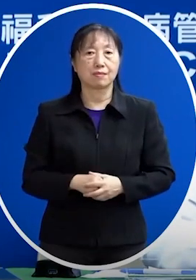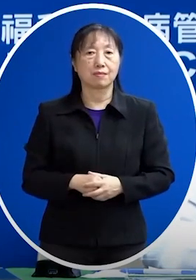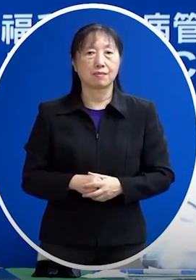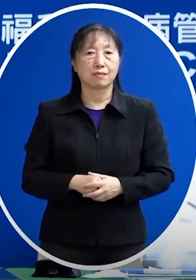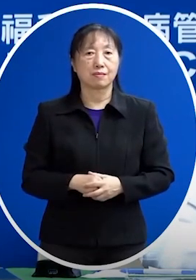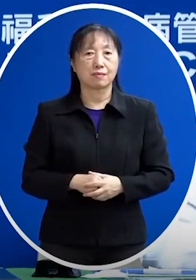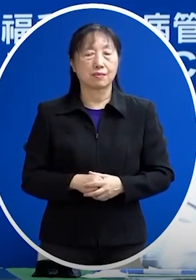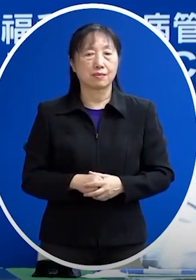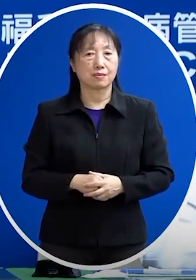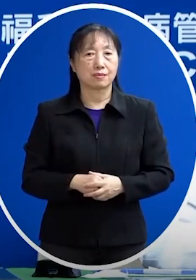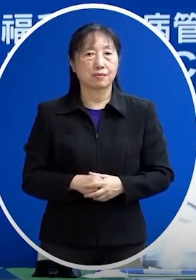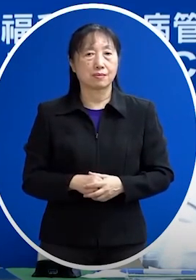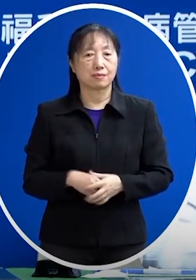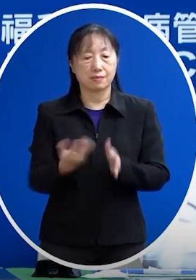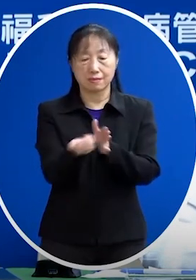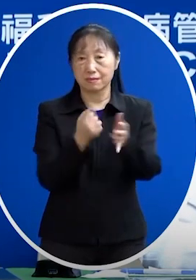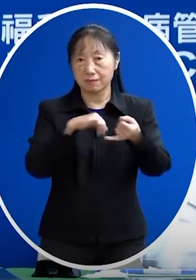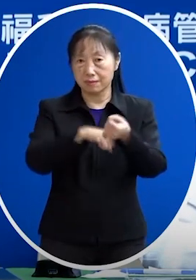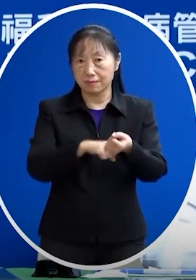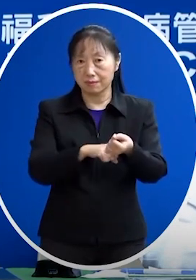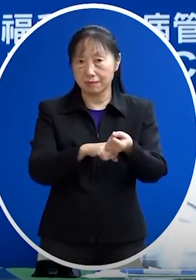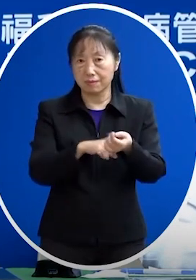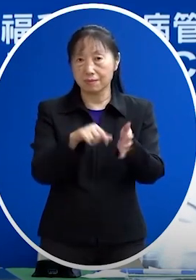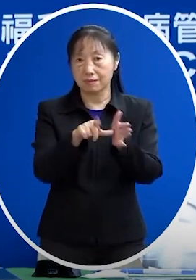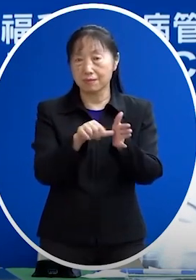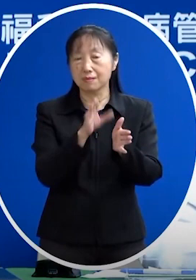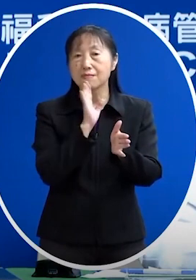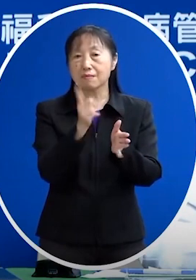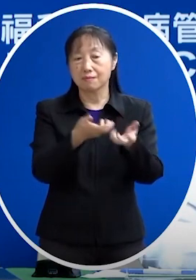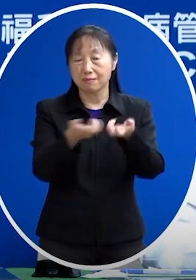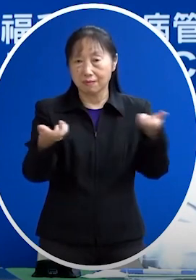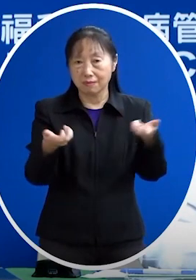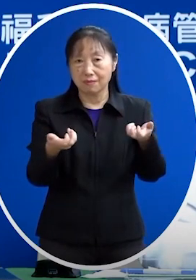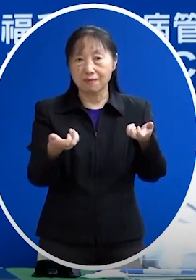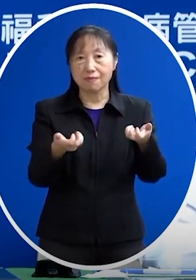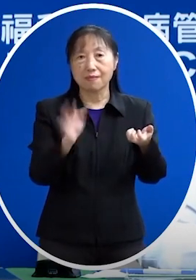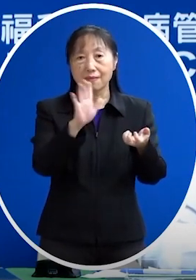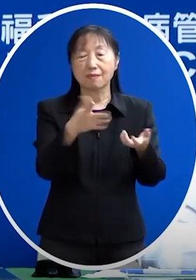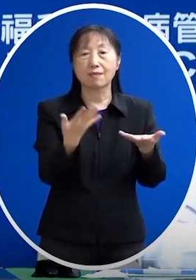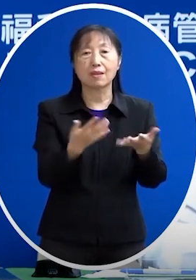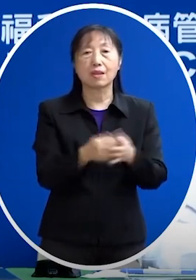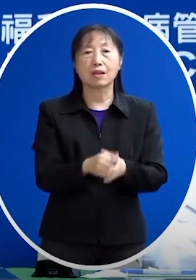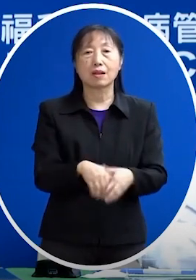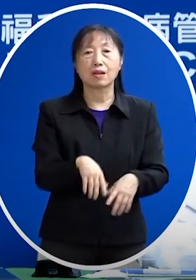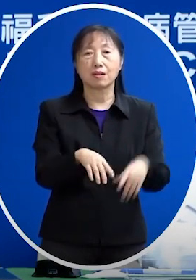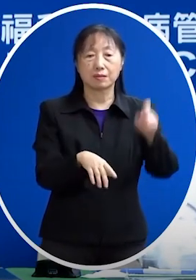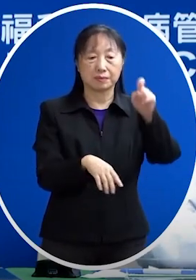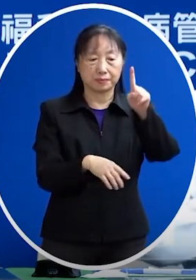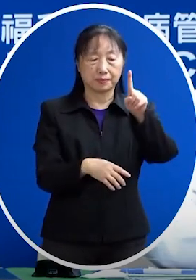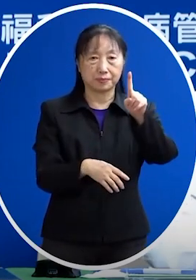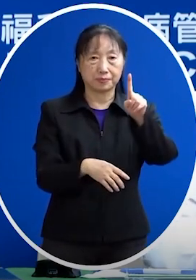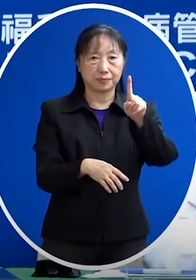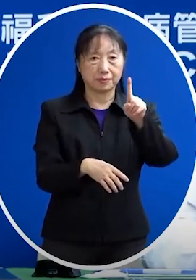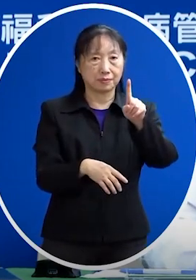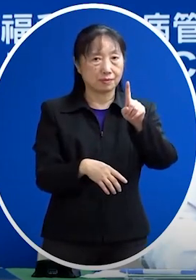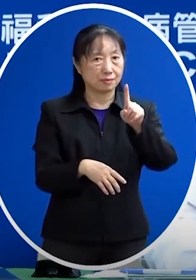10天。那预约的时间我们分流哈，那预约时间也短，是